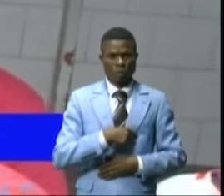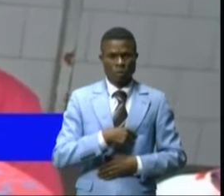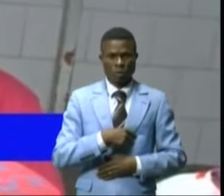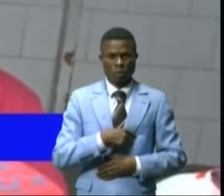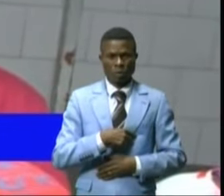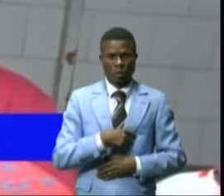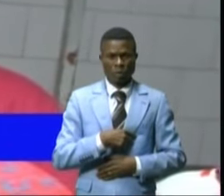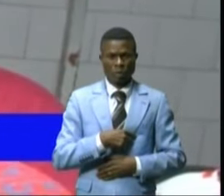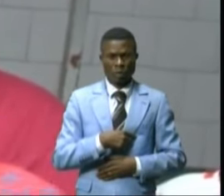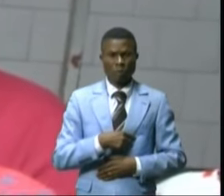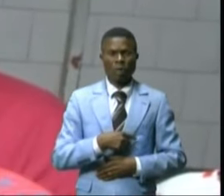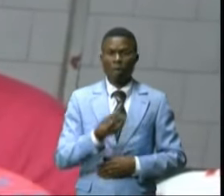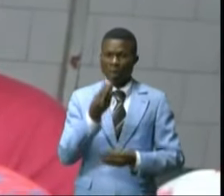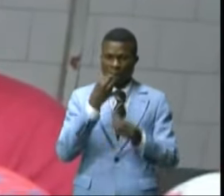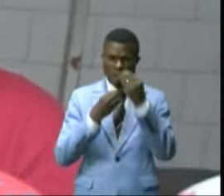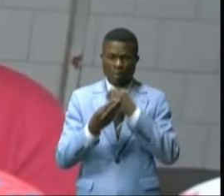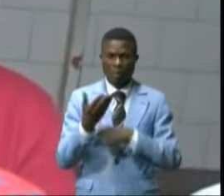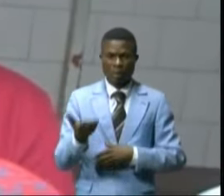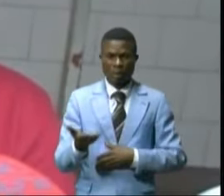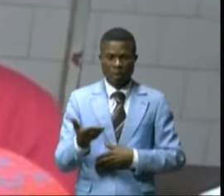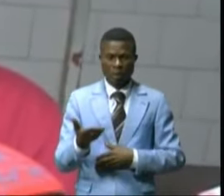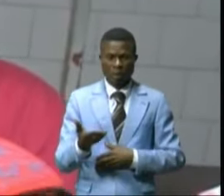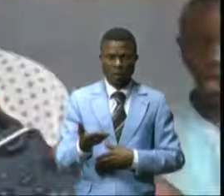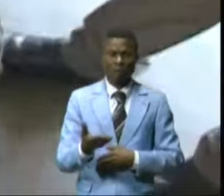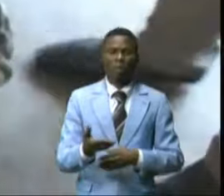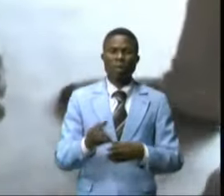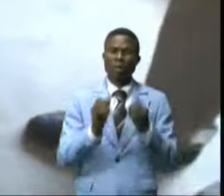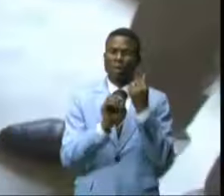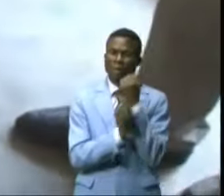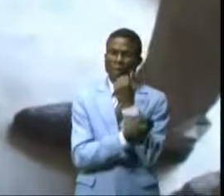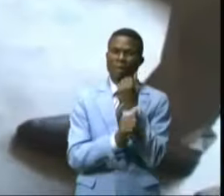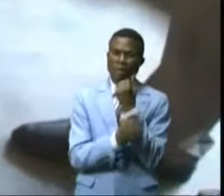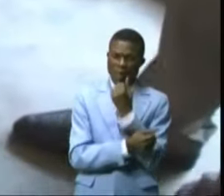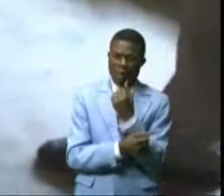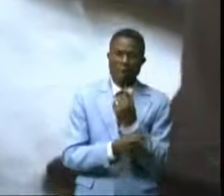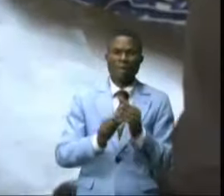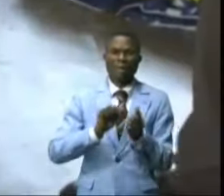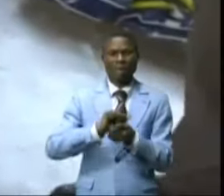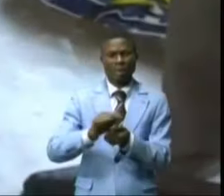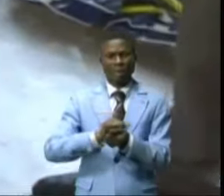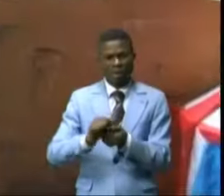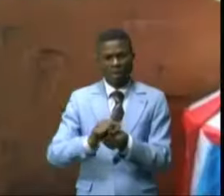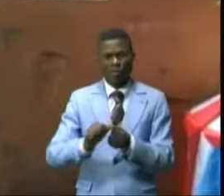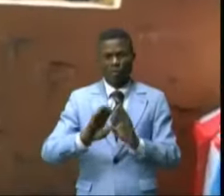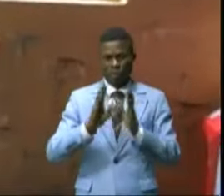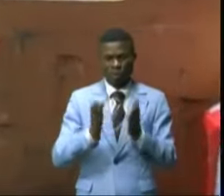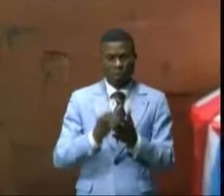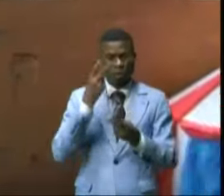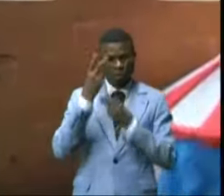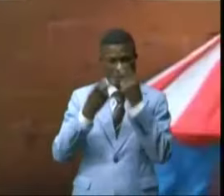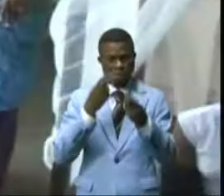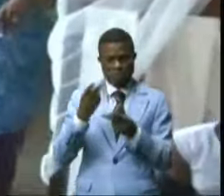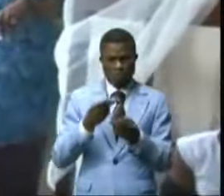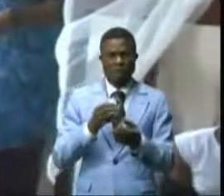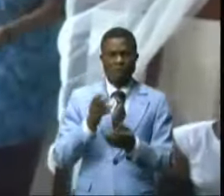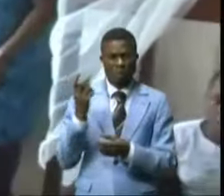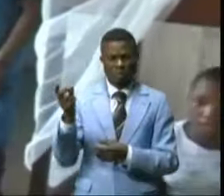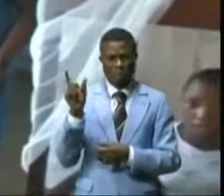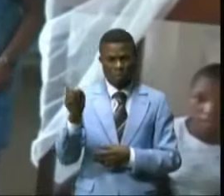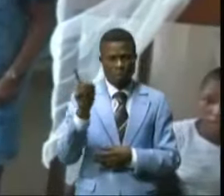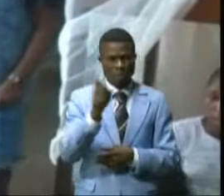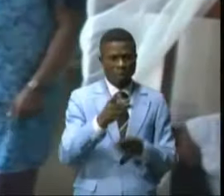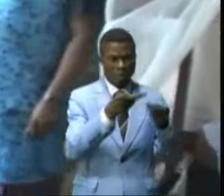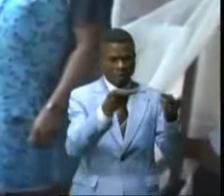de nourriture, d'aumône. Après la donation, s'en est suivie une visite guidée des